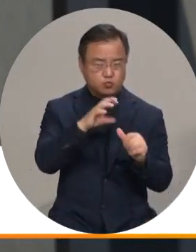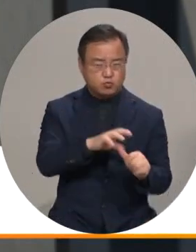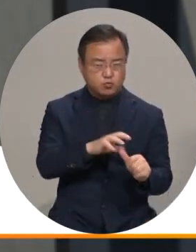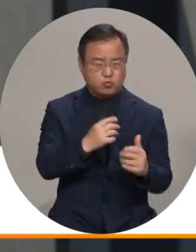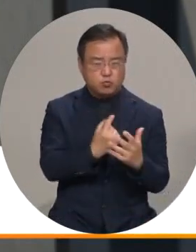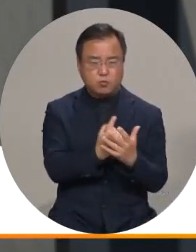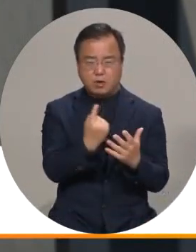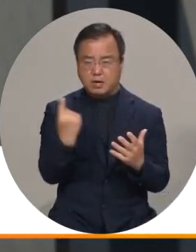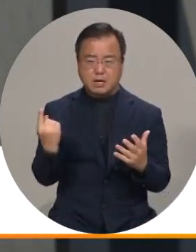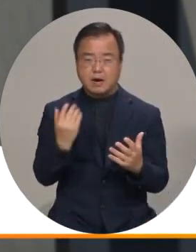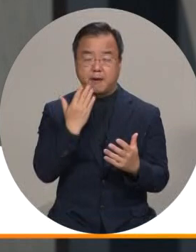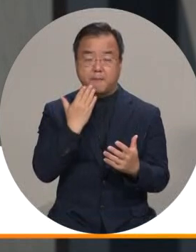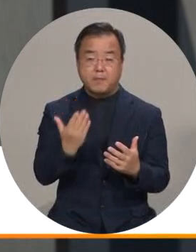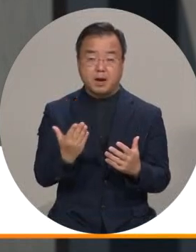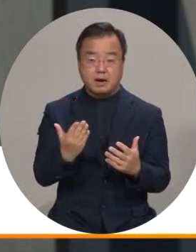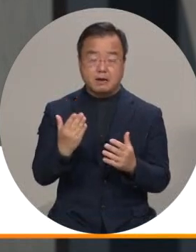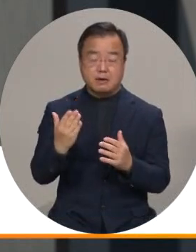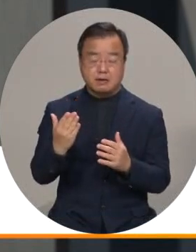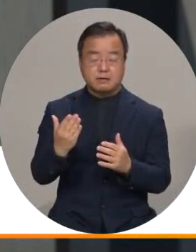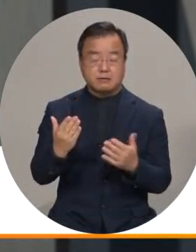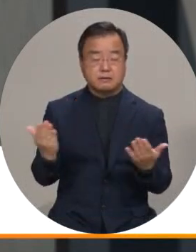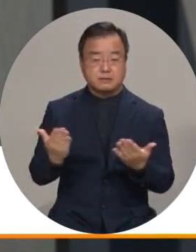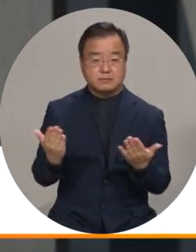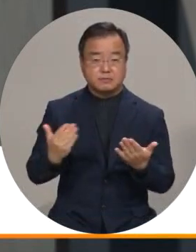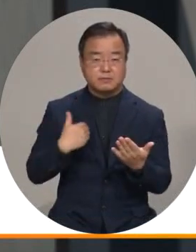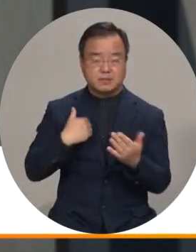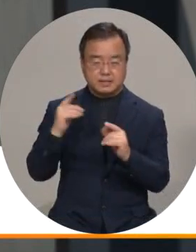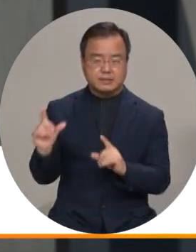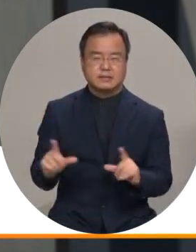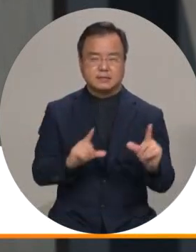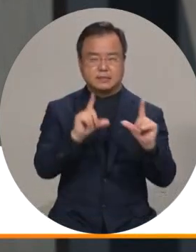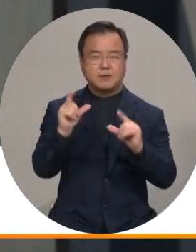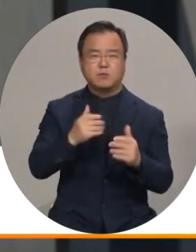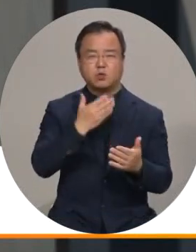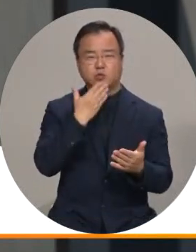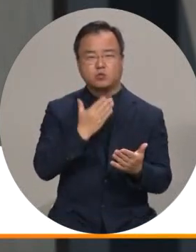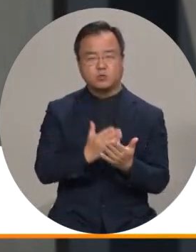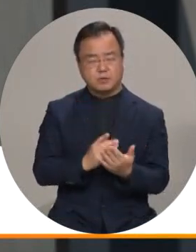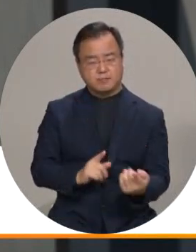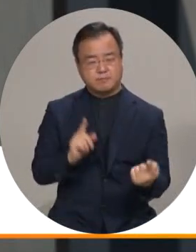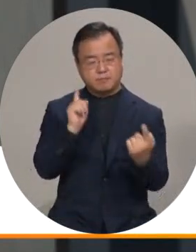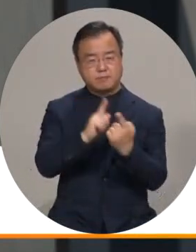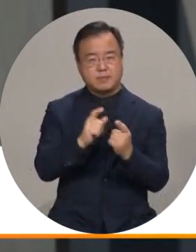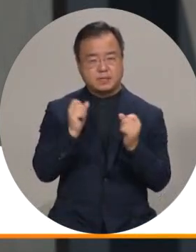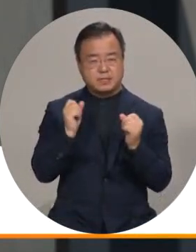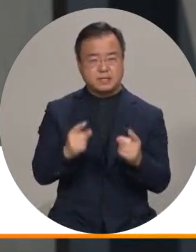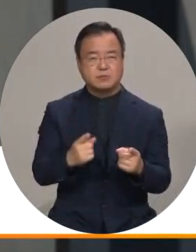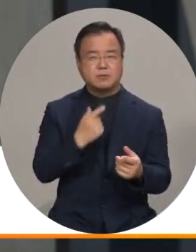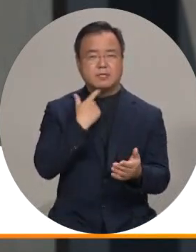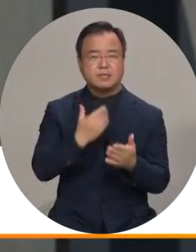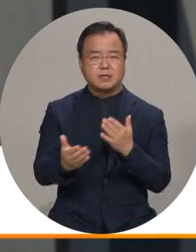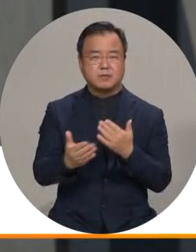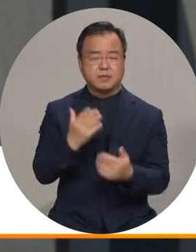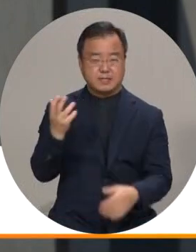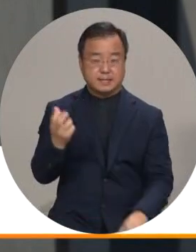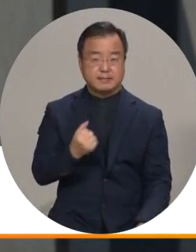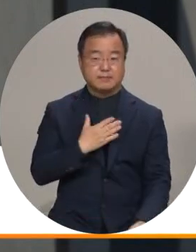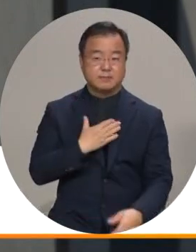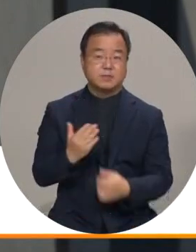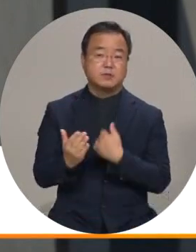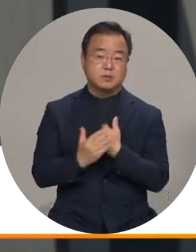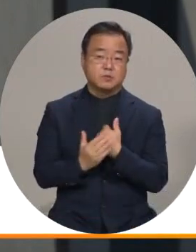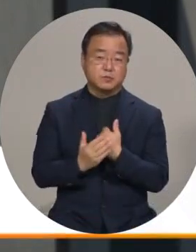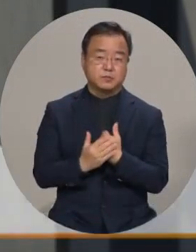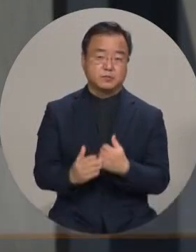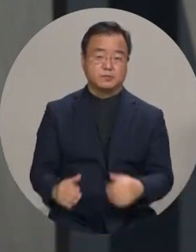나의 일상을 조금 더 소중하게 대할 수 있는 그런 계기를 맞이했다 약간 그런 경험들이 좀 저에게 도움이 됐던 거